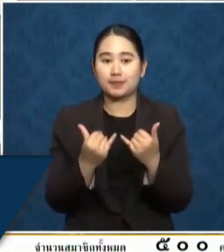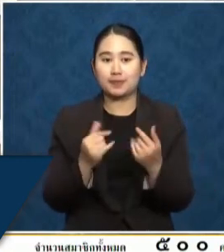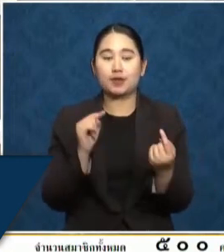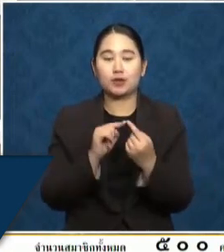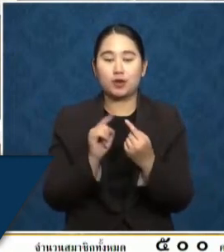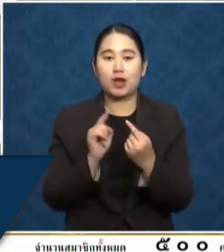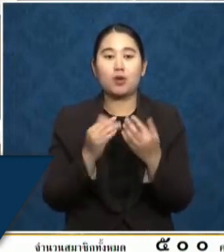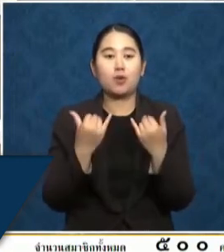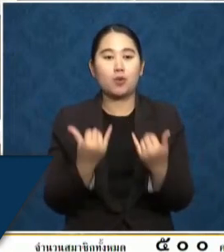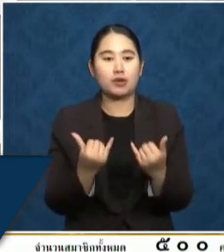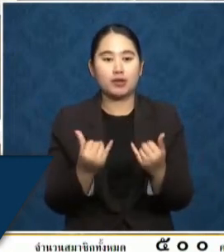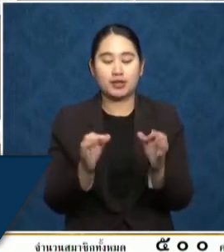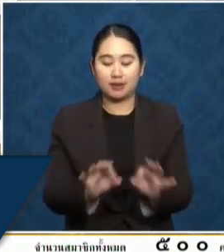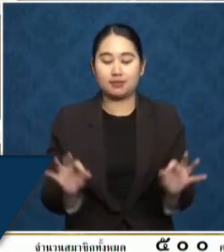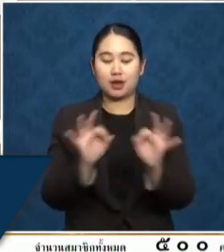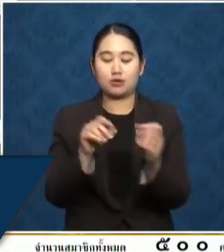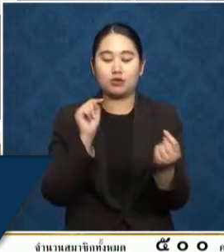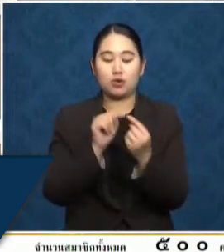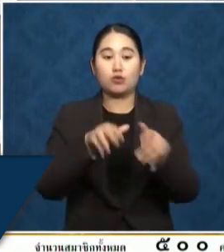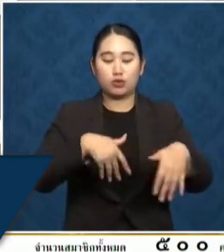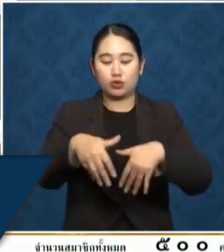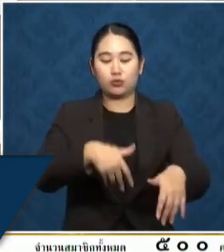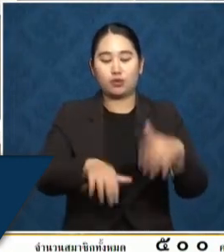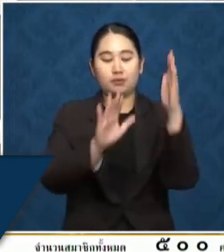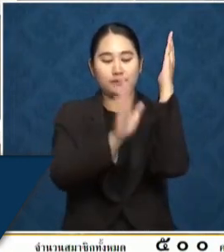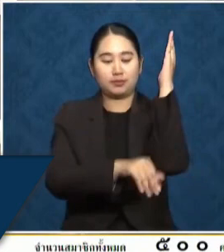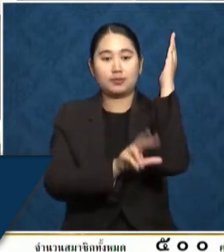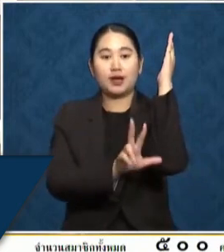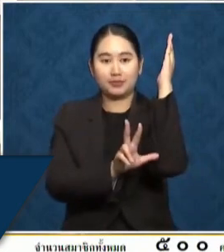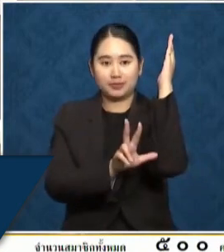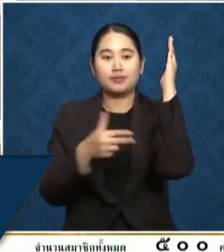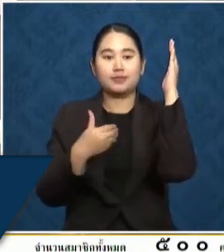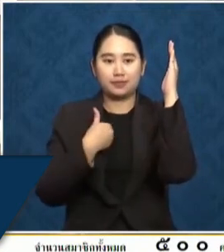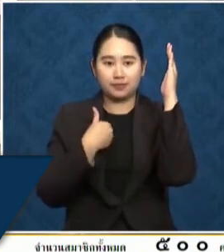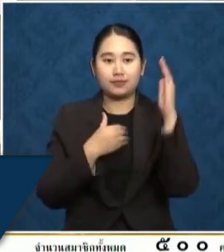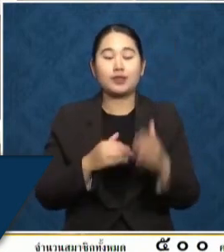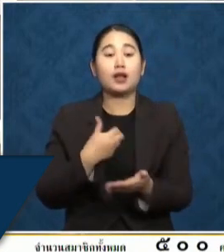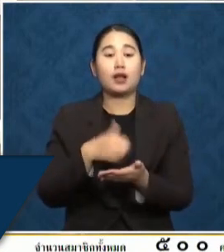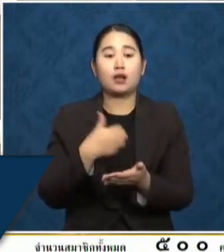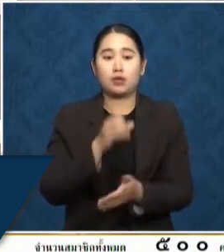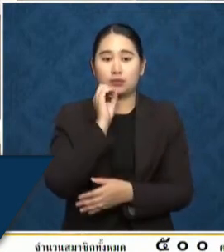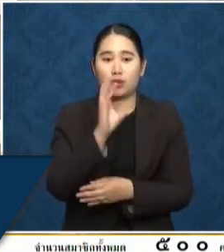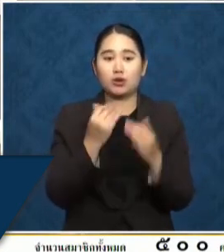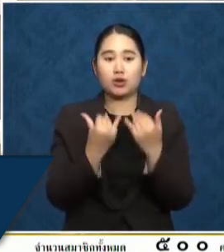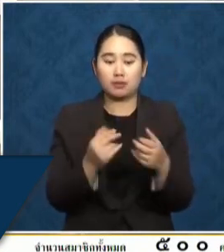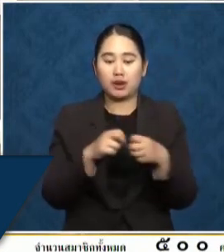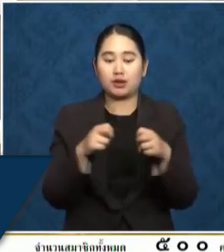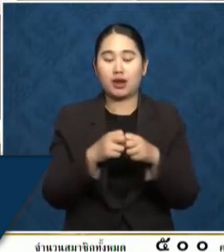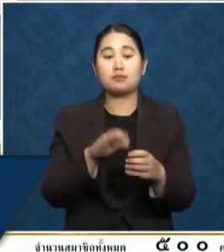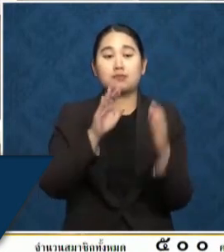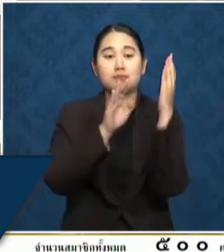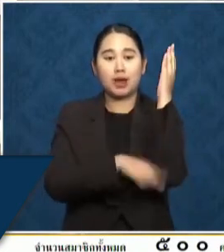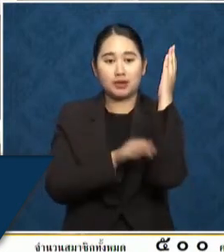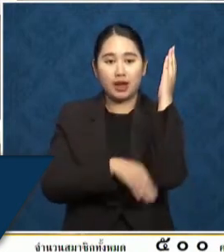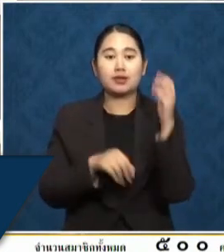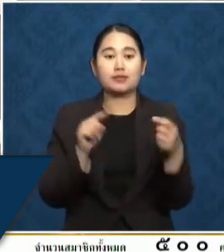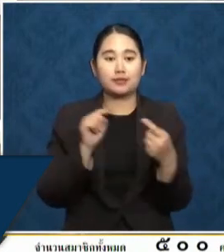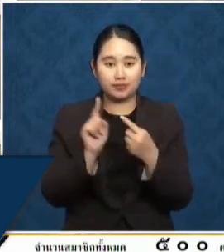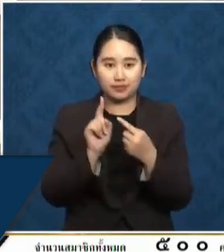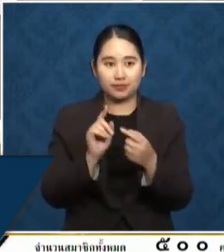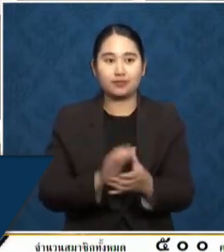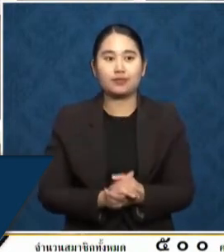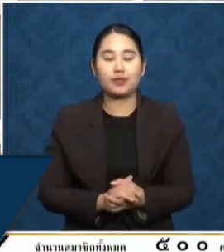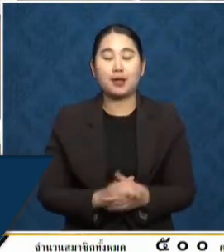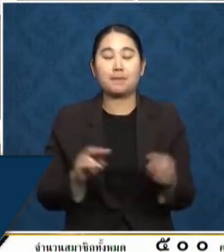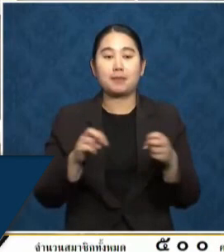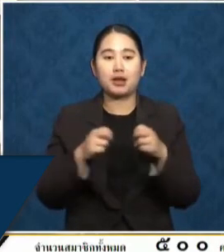ะถือววันนี้เปนอหน่วที่สำคัญต่พี่น้ใ 3 จัหวดชายแนภาคใต้ครับแ่นอนครัว่าปัหาของจัหteenแนภาคใต้ไม่ว